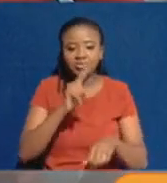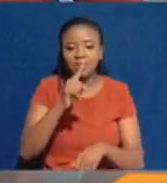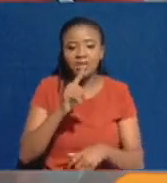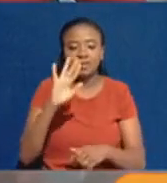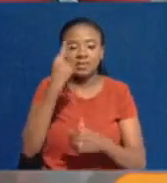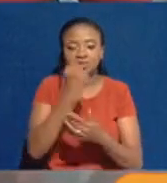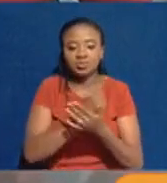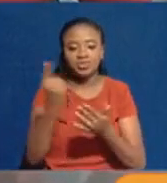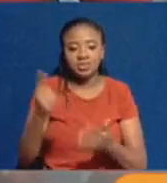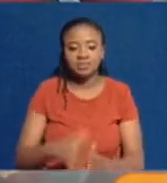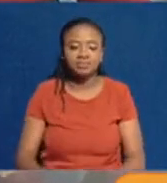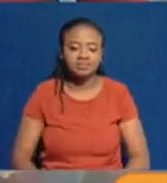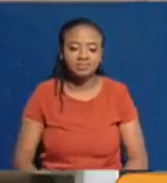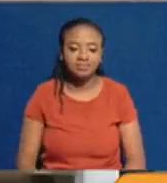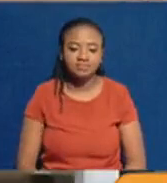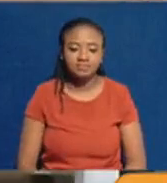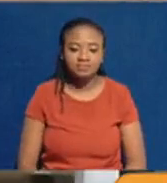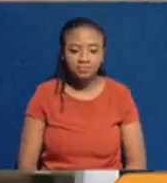ijayo.